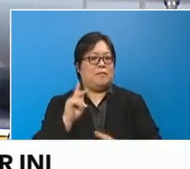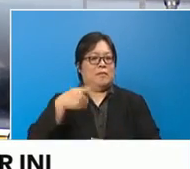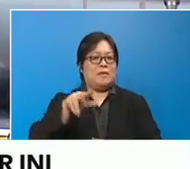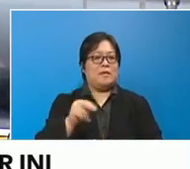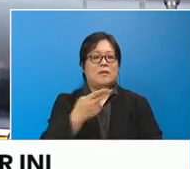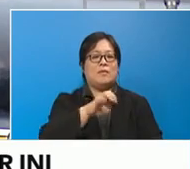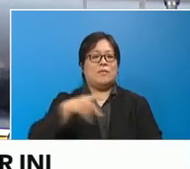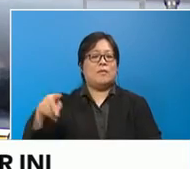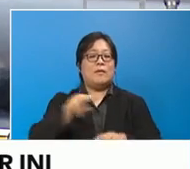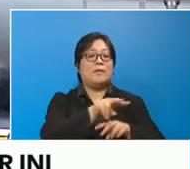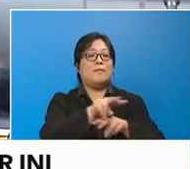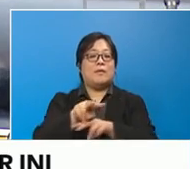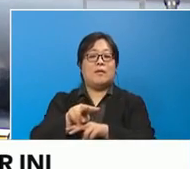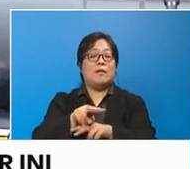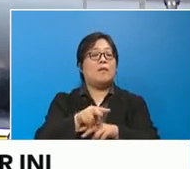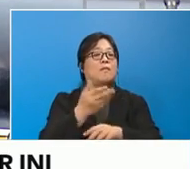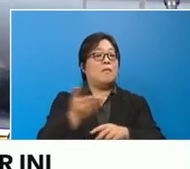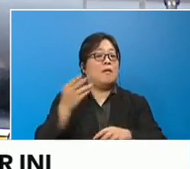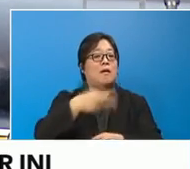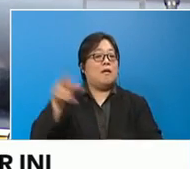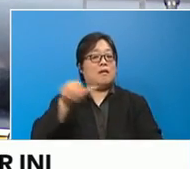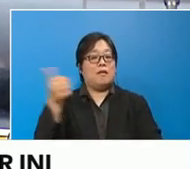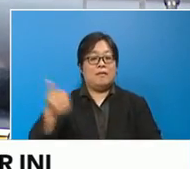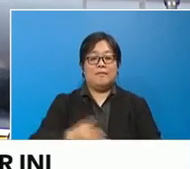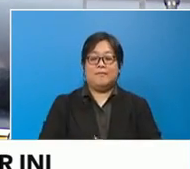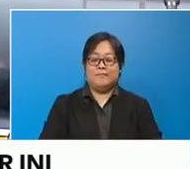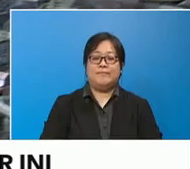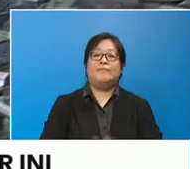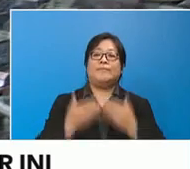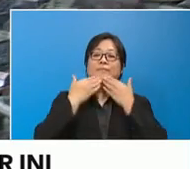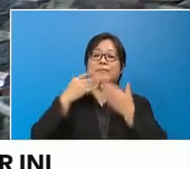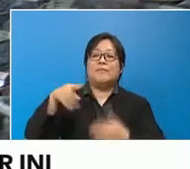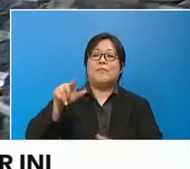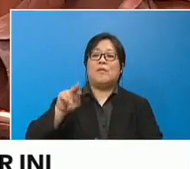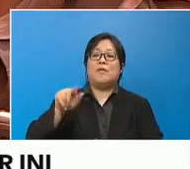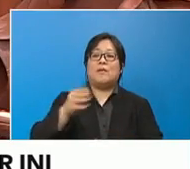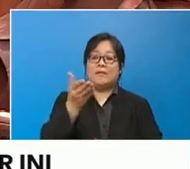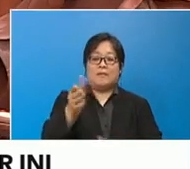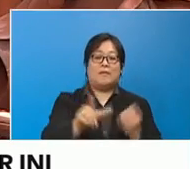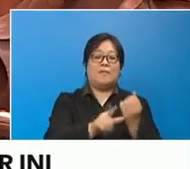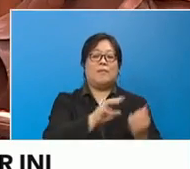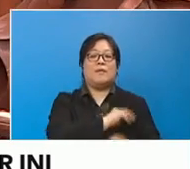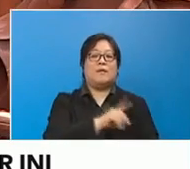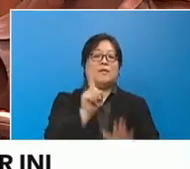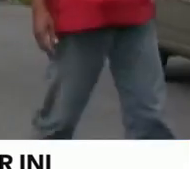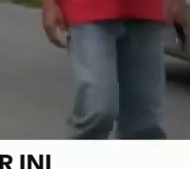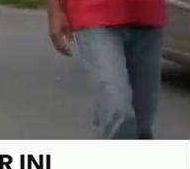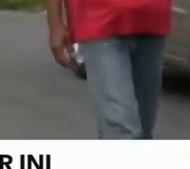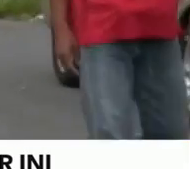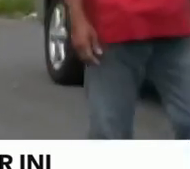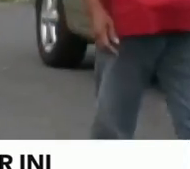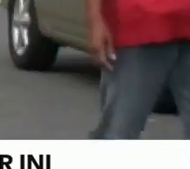seamax labien Pontianak yang mengetahui setetes kartel daging yang menggemparkan negara sejak dilaporkan di Jember tahun lalu